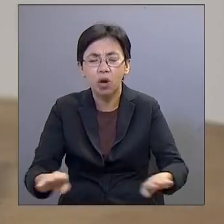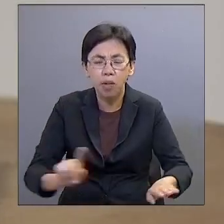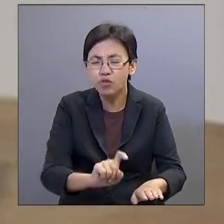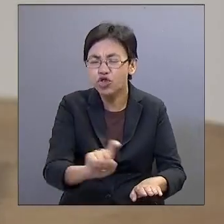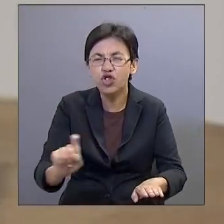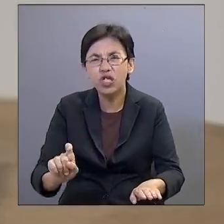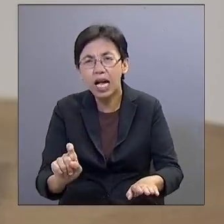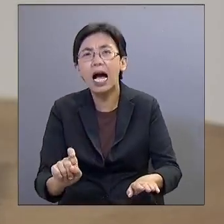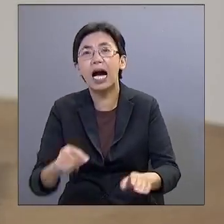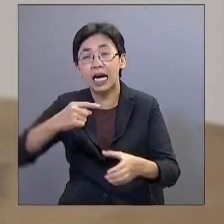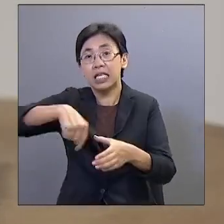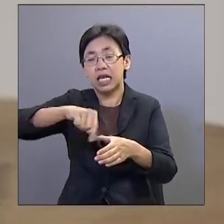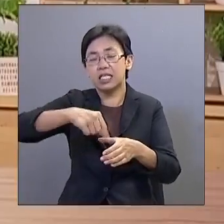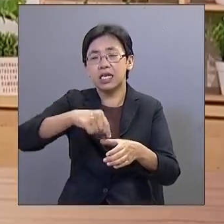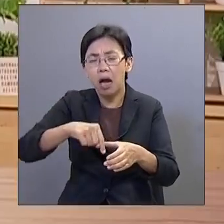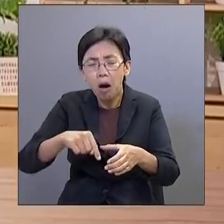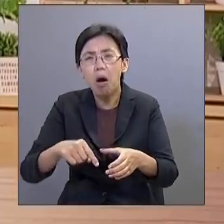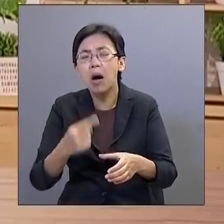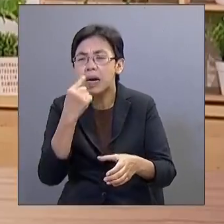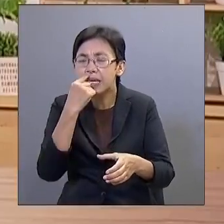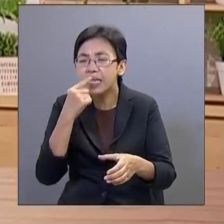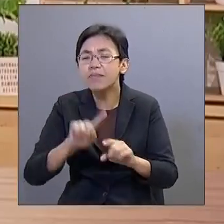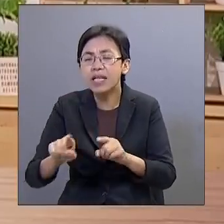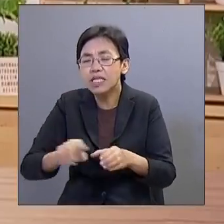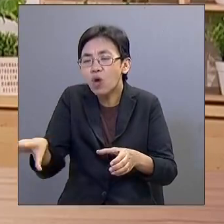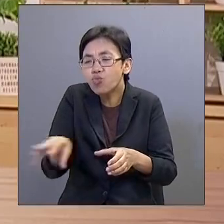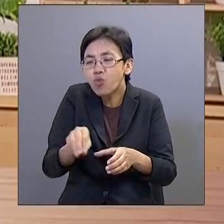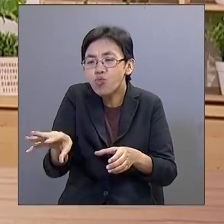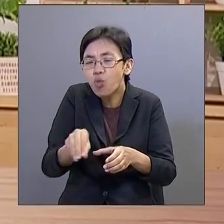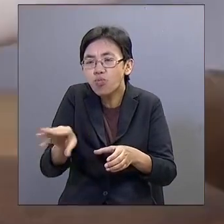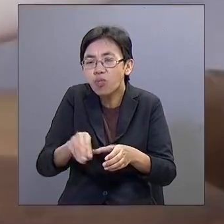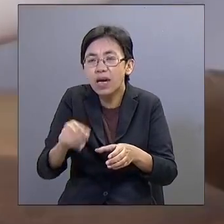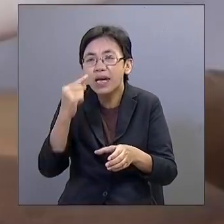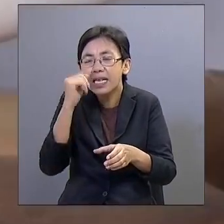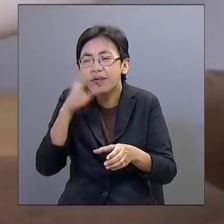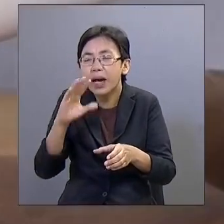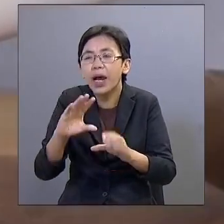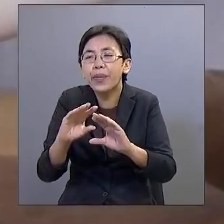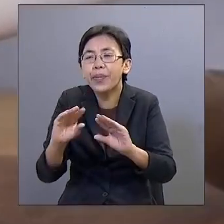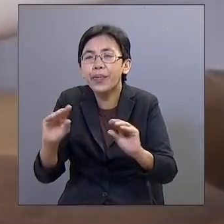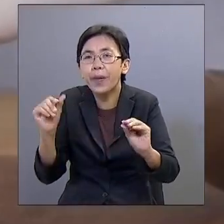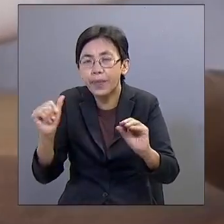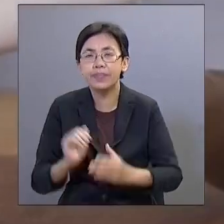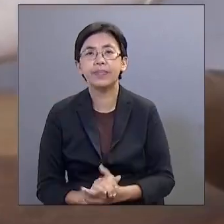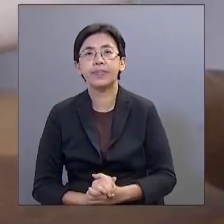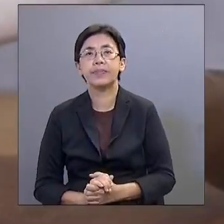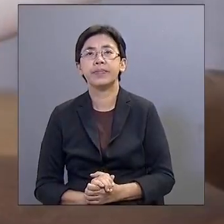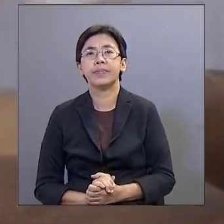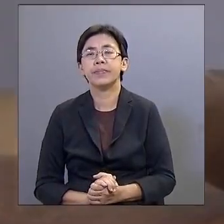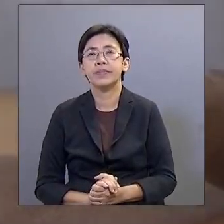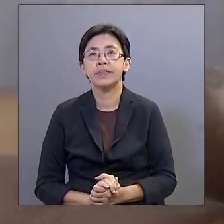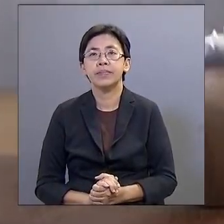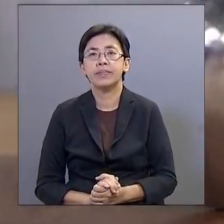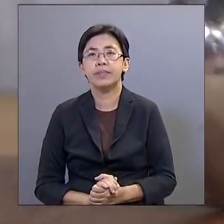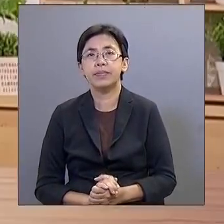มือนกันมันก็จะช่วยดูดซับกลิ่นนะคะทำให้กลิ่นเนี่ยดีขึ้นนะคะแล้วก็จะใช้เป็นแป้